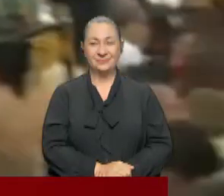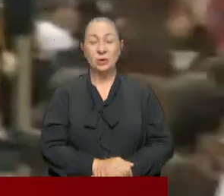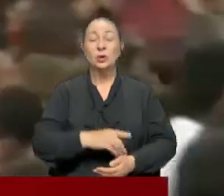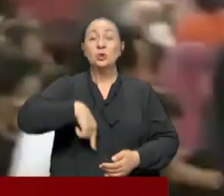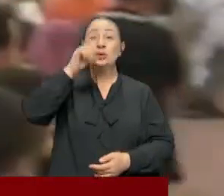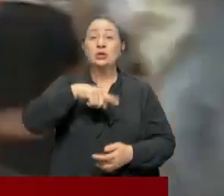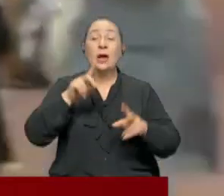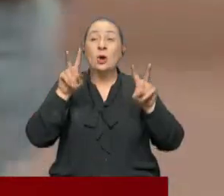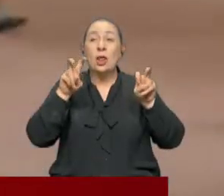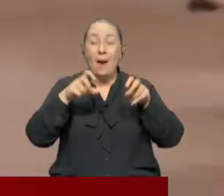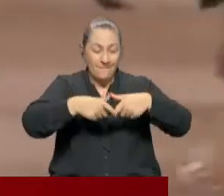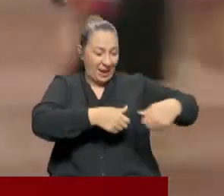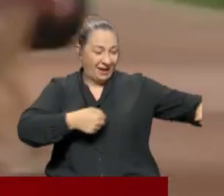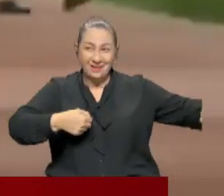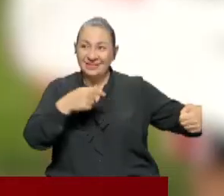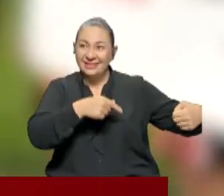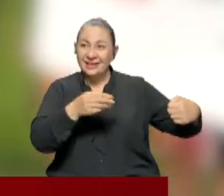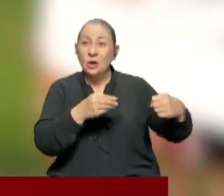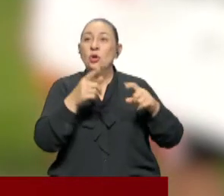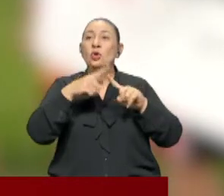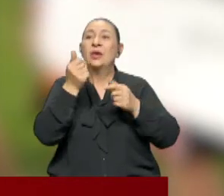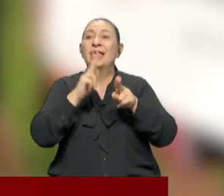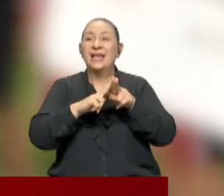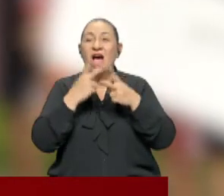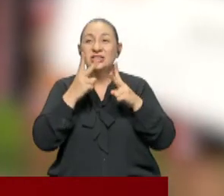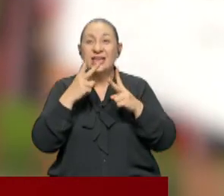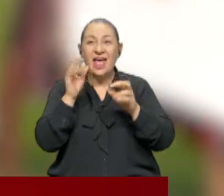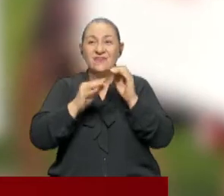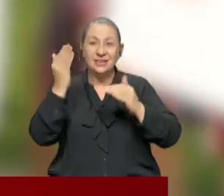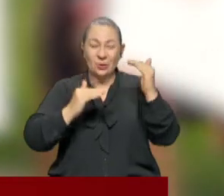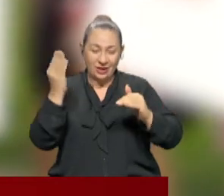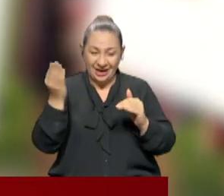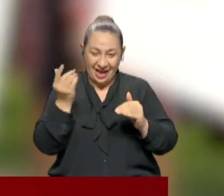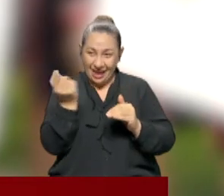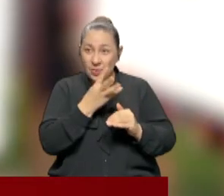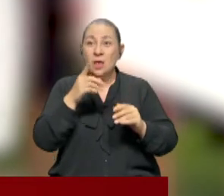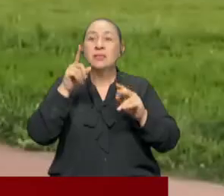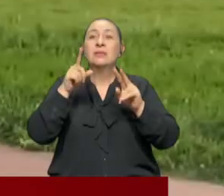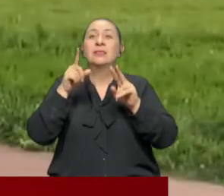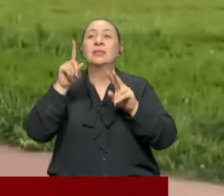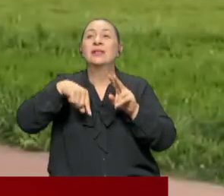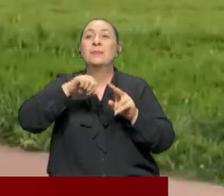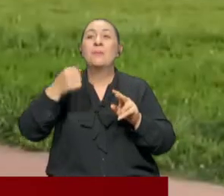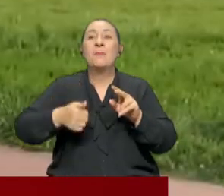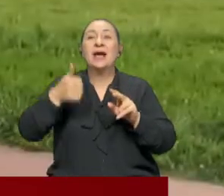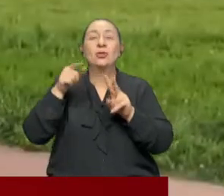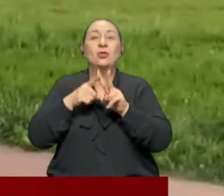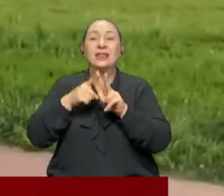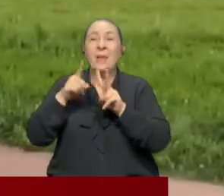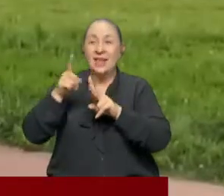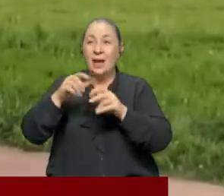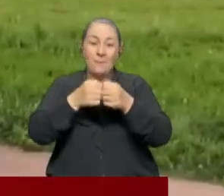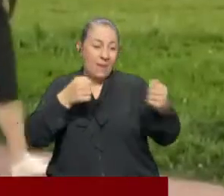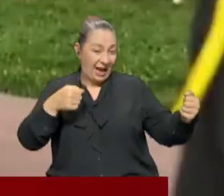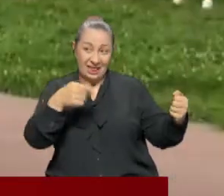Güncel konular pankartlara yansıdı. TÜİK ve açıkladığı enflasyon rakamları, Maliye Bakanı Nurettin Nebati'nin sözleri